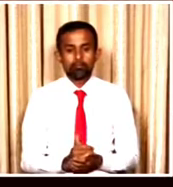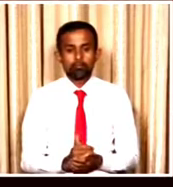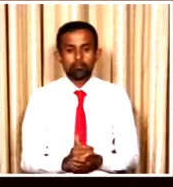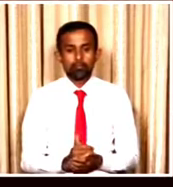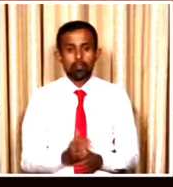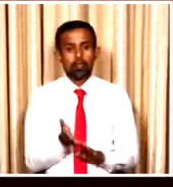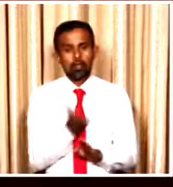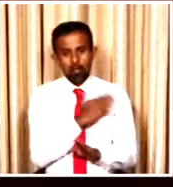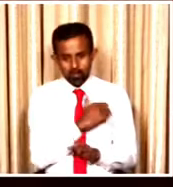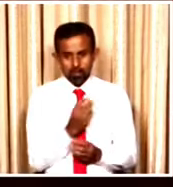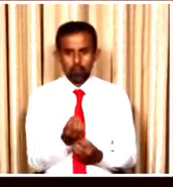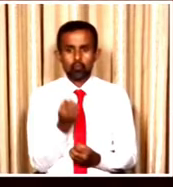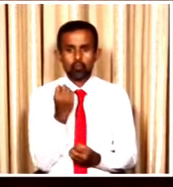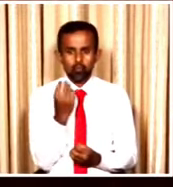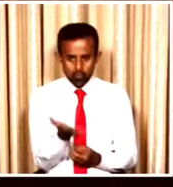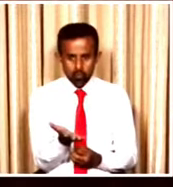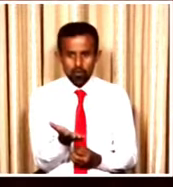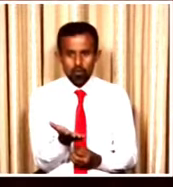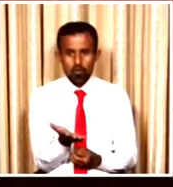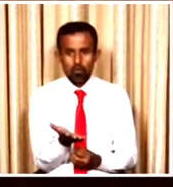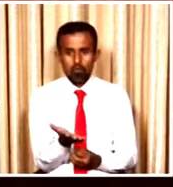නැ කලින් දුන්නනේ ඔබතුමාට.